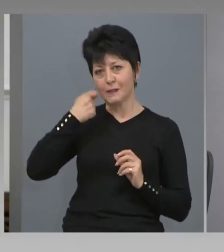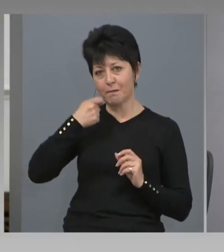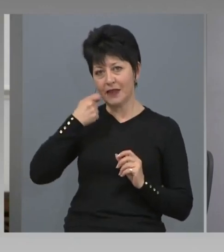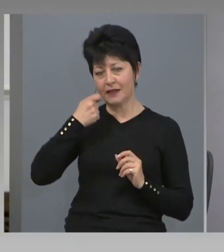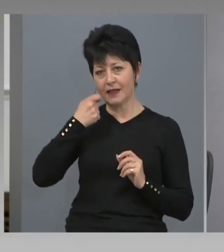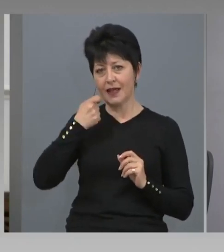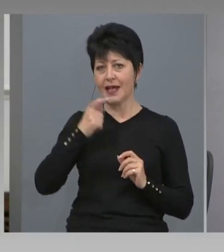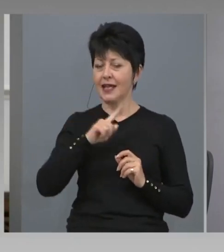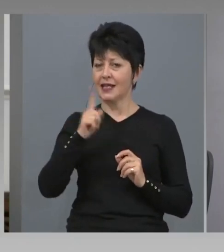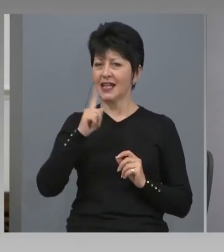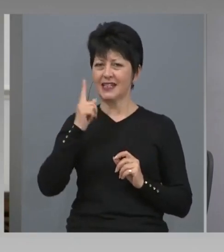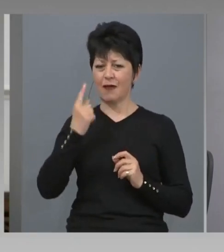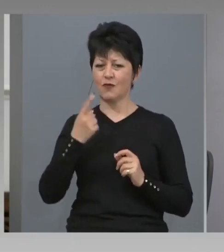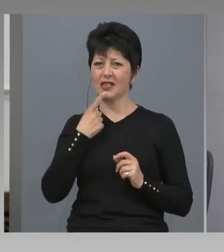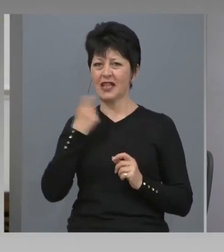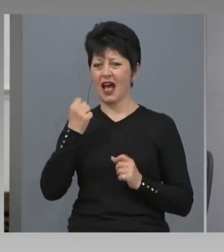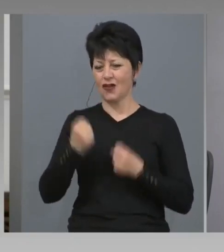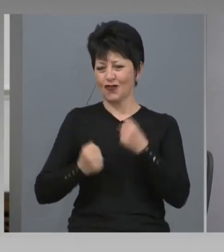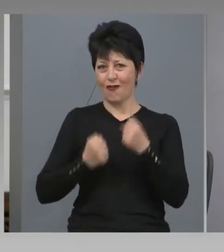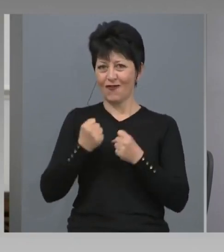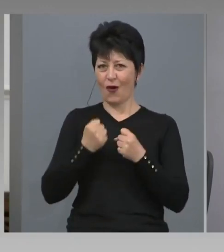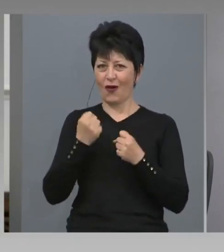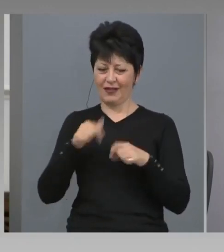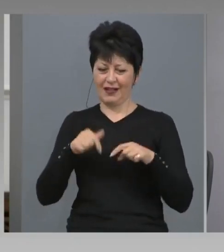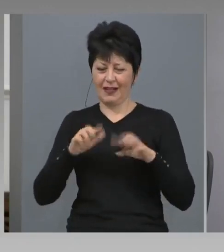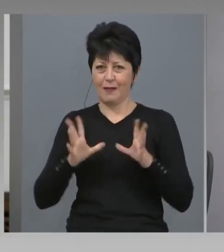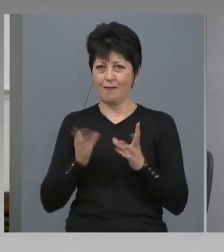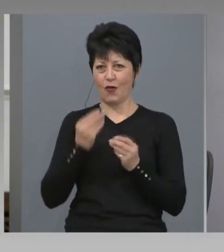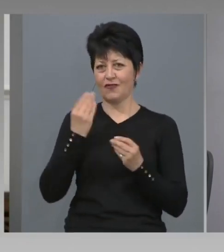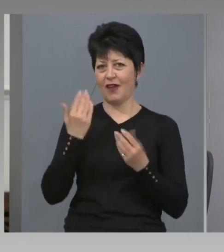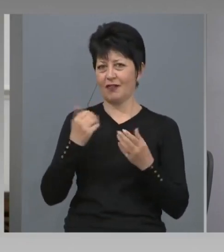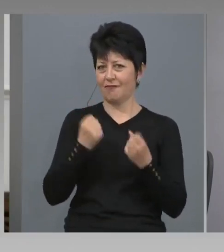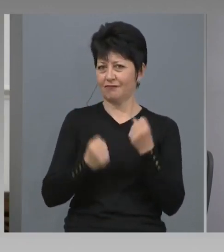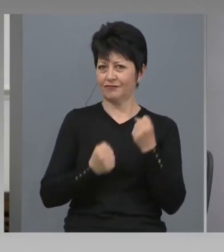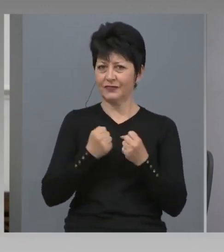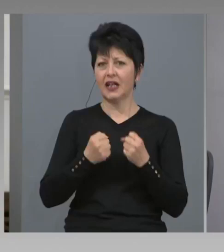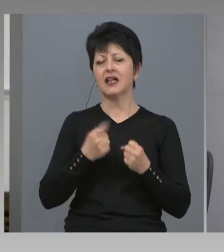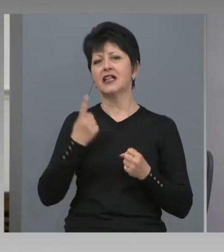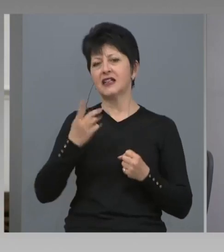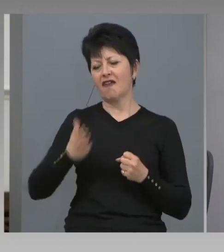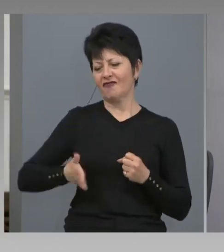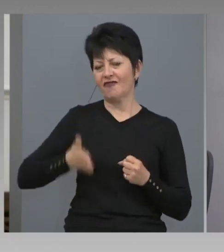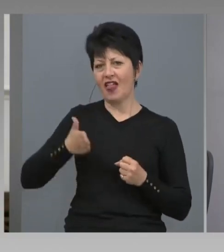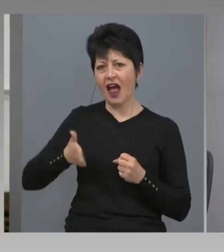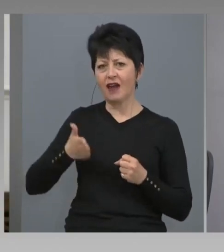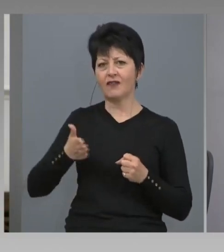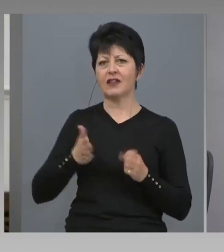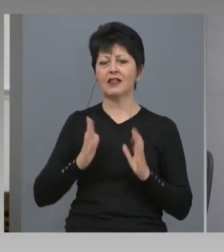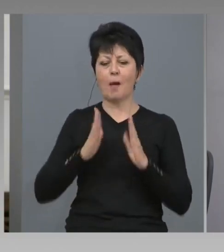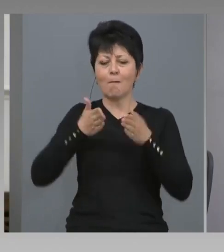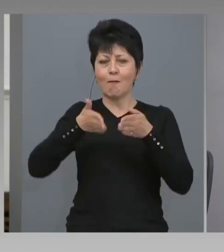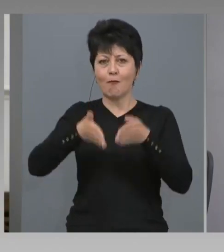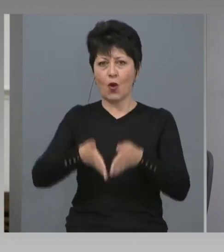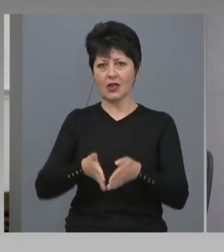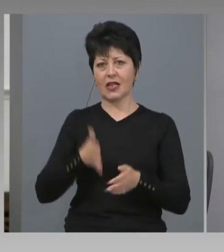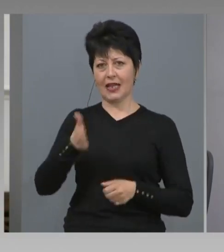на водачи на МПС, по отношение на авиацията, по отношение на железопътния, по отношение на морския